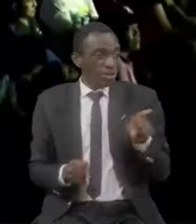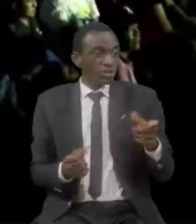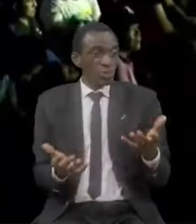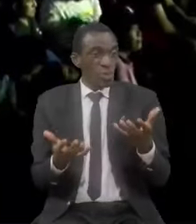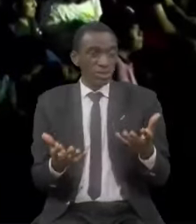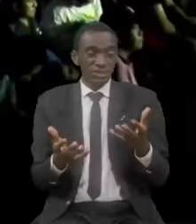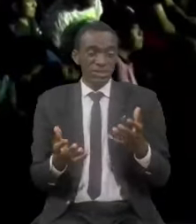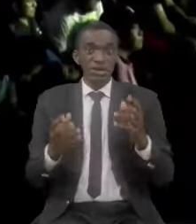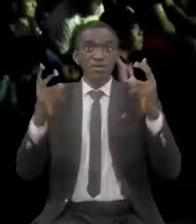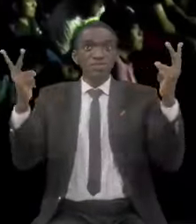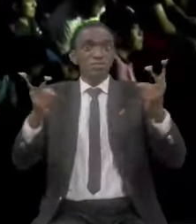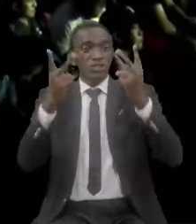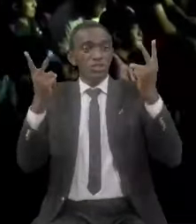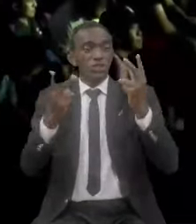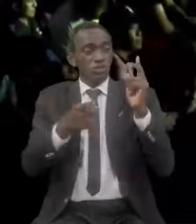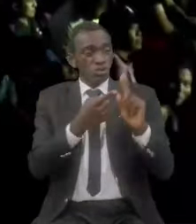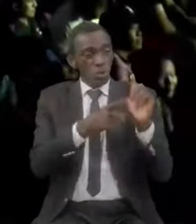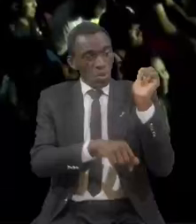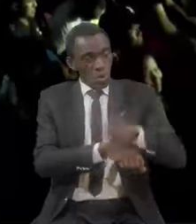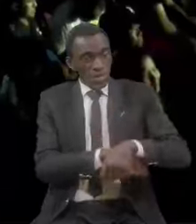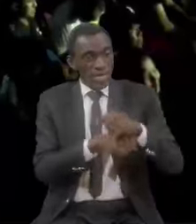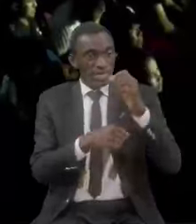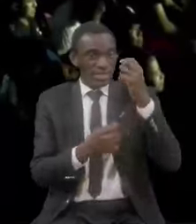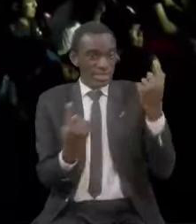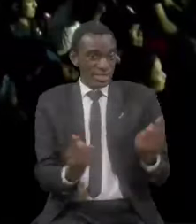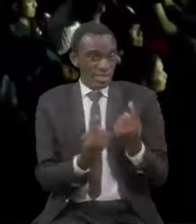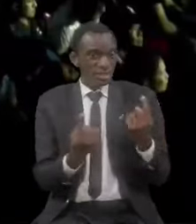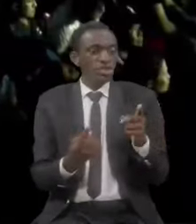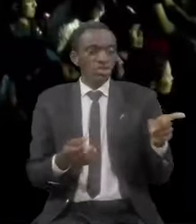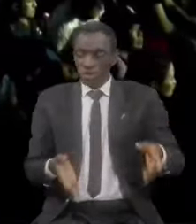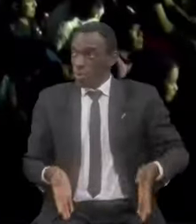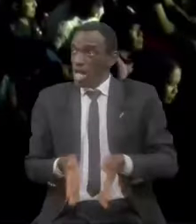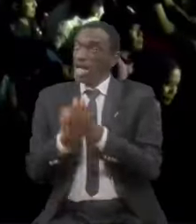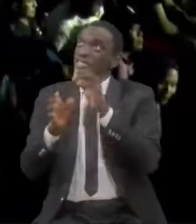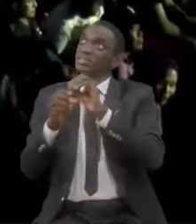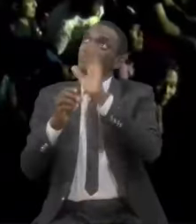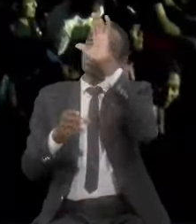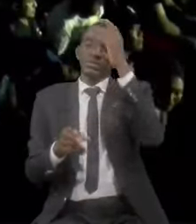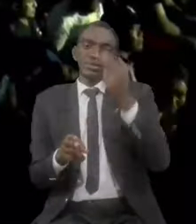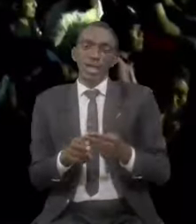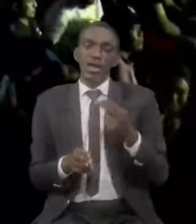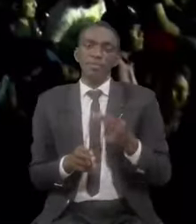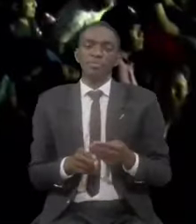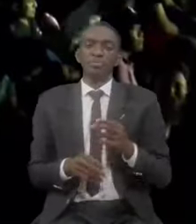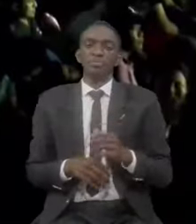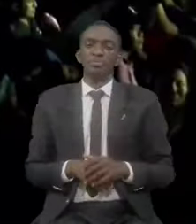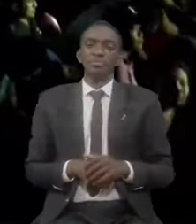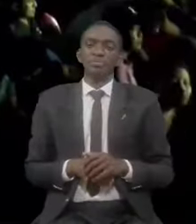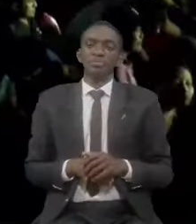la puissance et la victoire sur le péché que nous demandons en son nom,